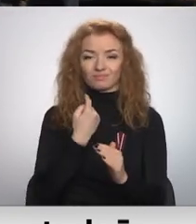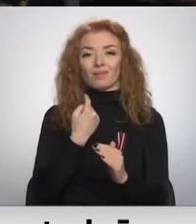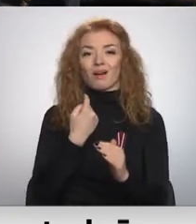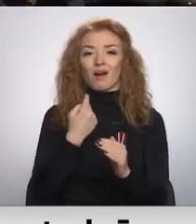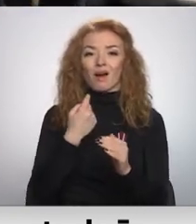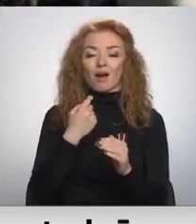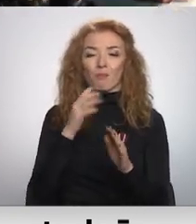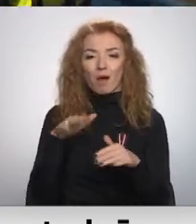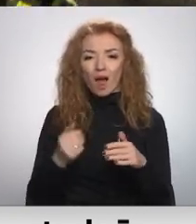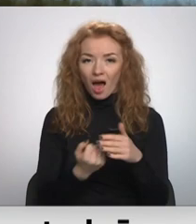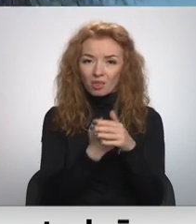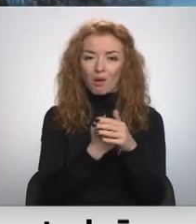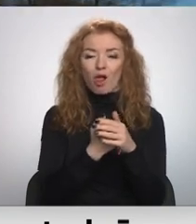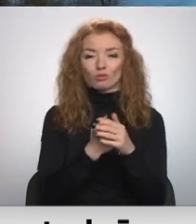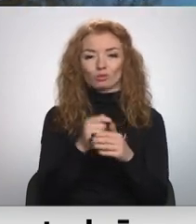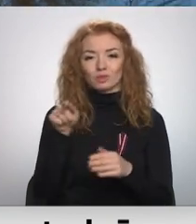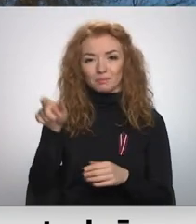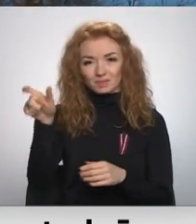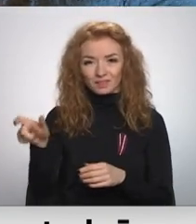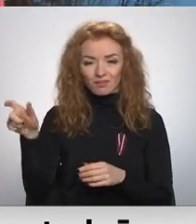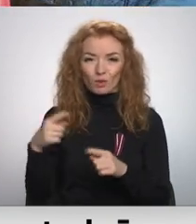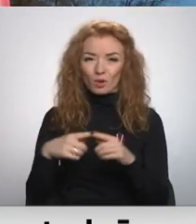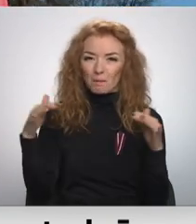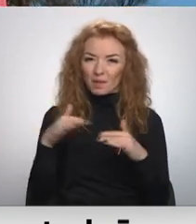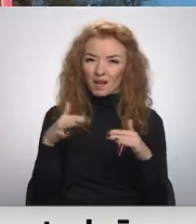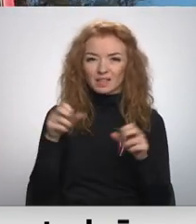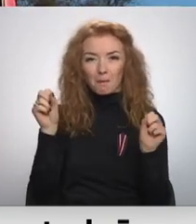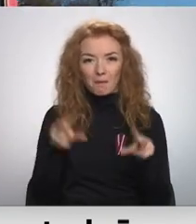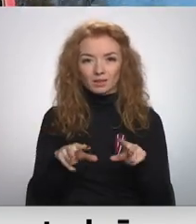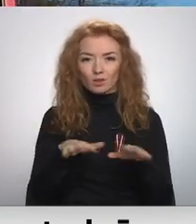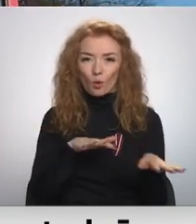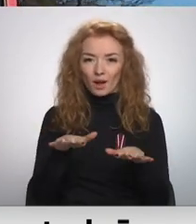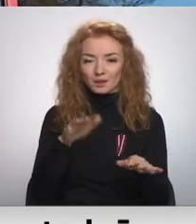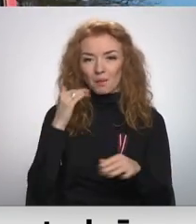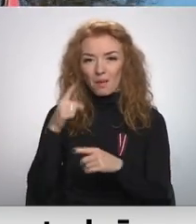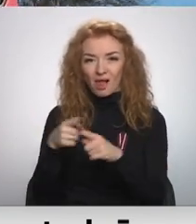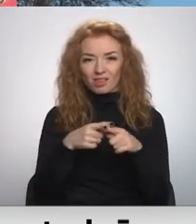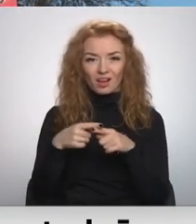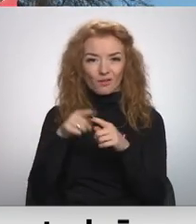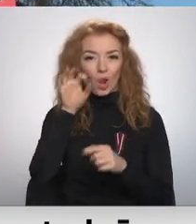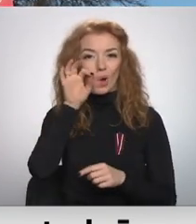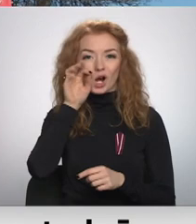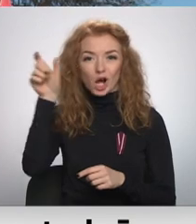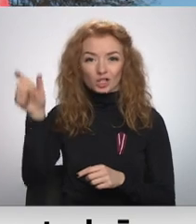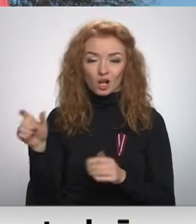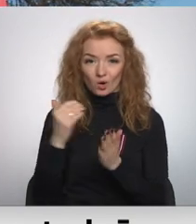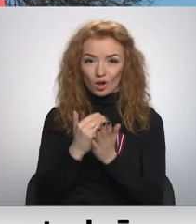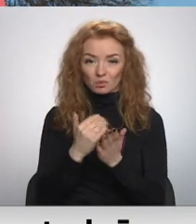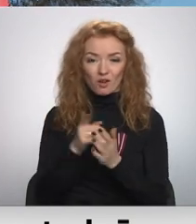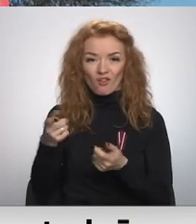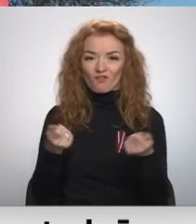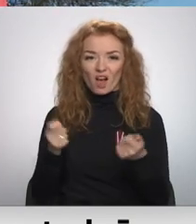par atbalstu politiskiem pretiniekiem migrantus speciāli organizē Baltkrievijas Aleksandra Lukašenko režīms,